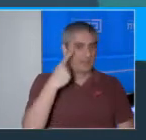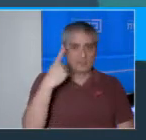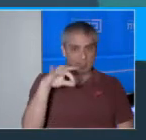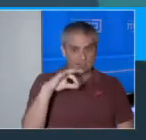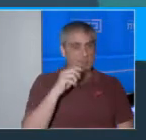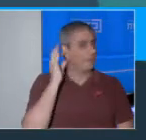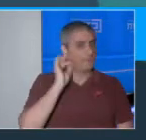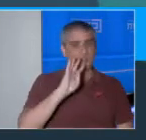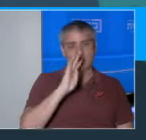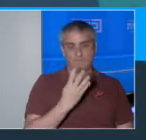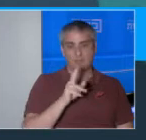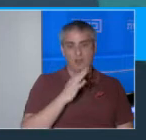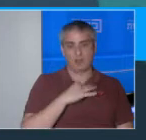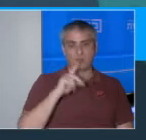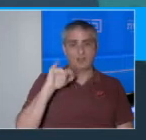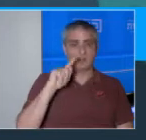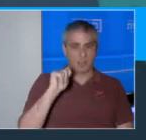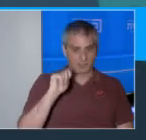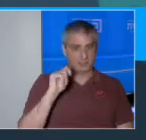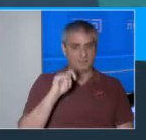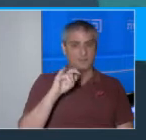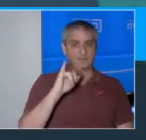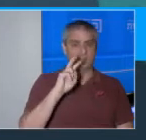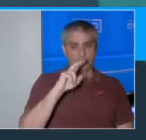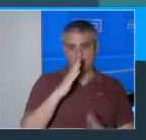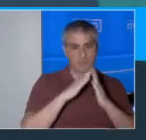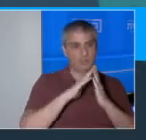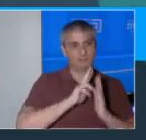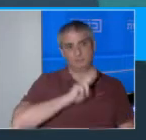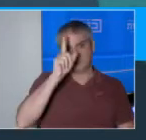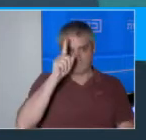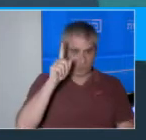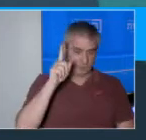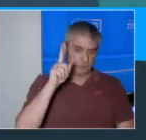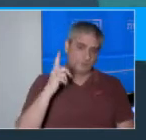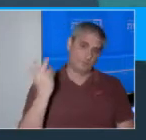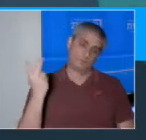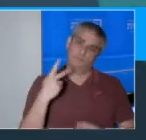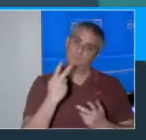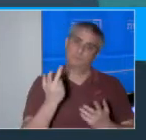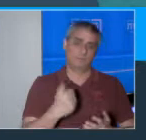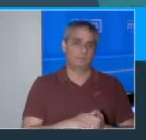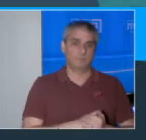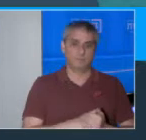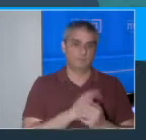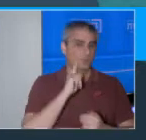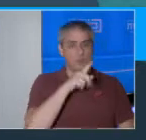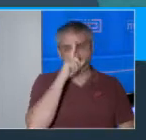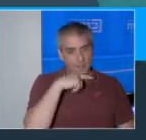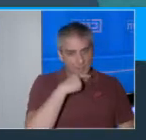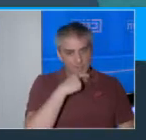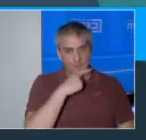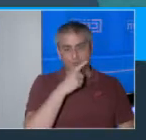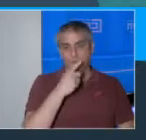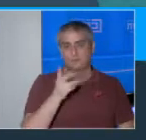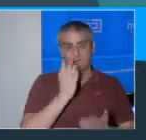לבת רביעית, לאחותי ליאת וירדן, הם גרים בצפון, והיא קוראת להם אמא ואבא, היא גדלה,